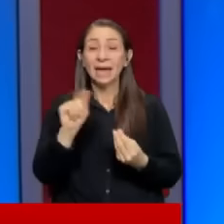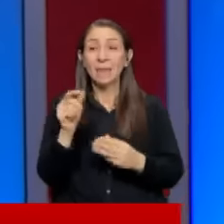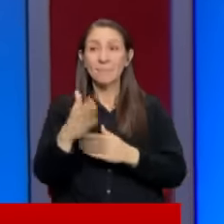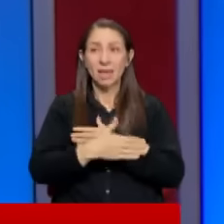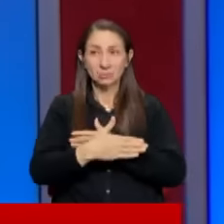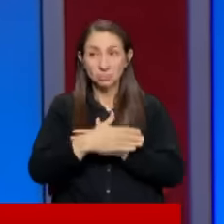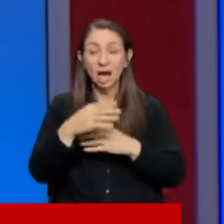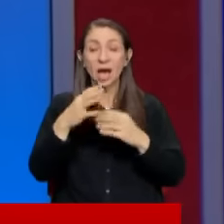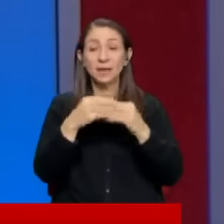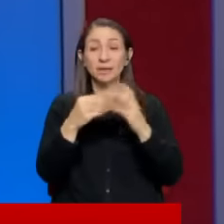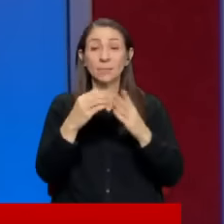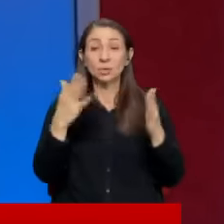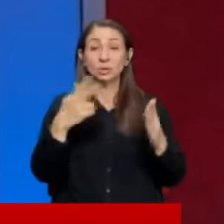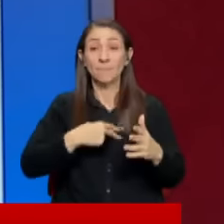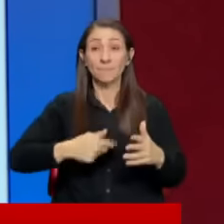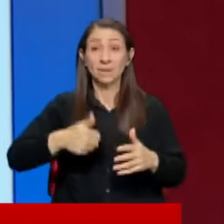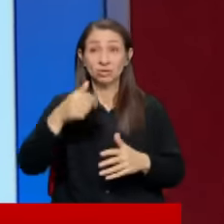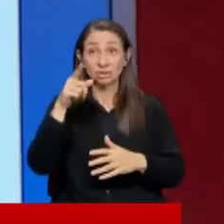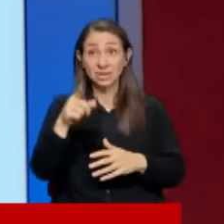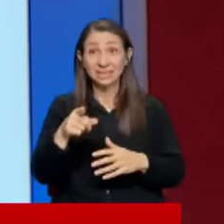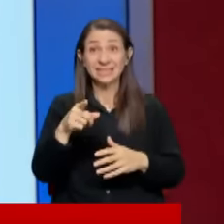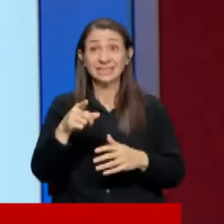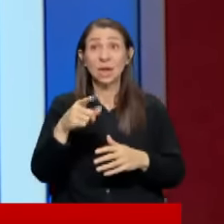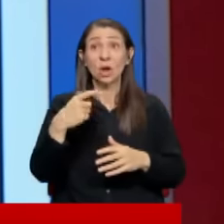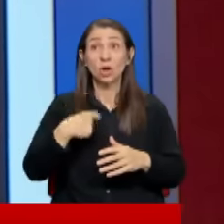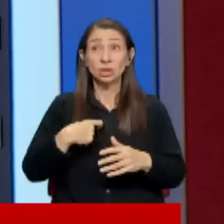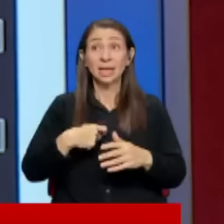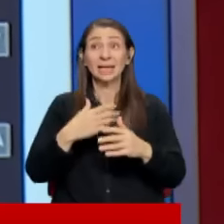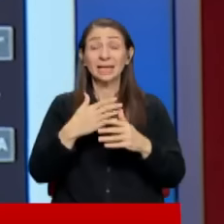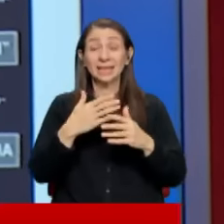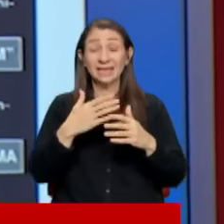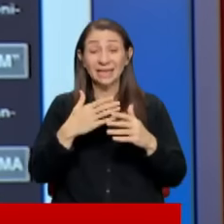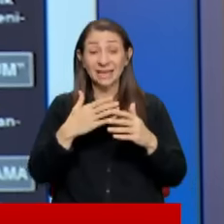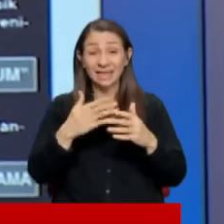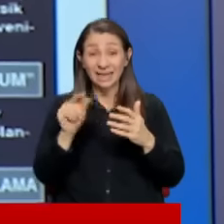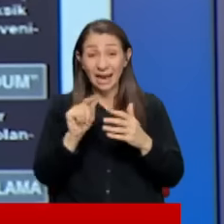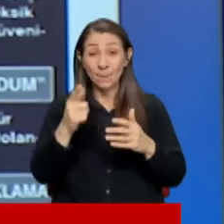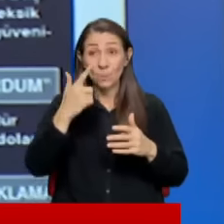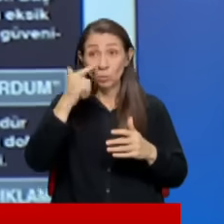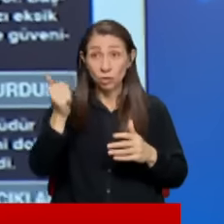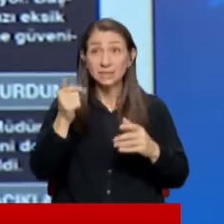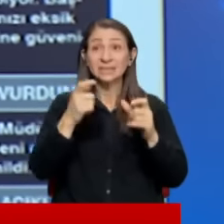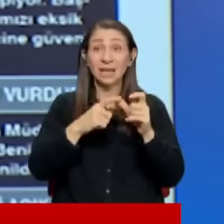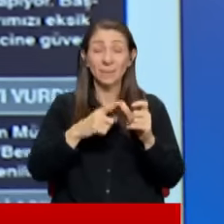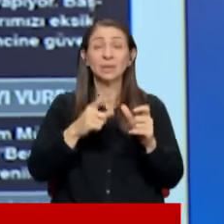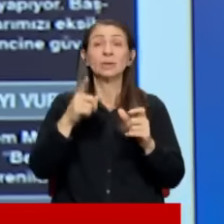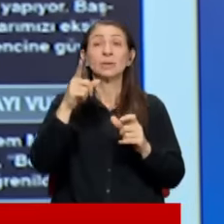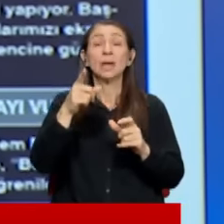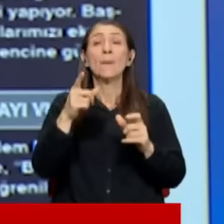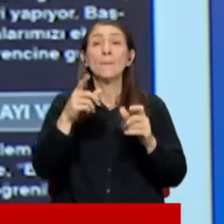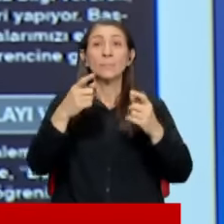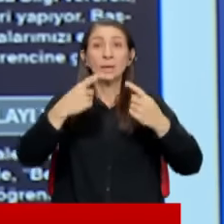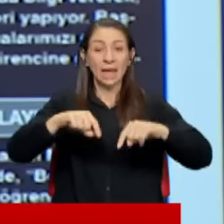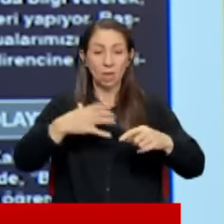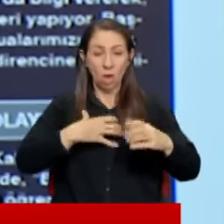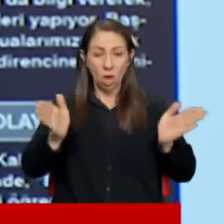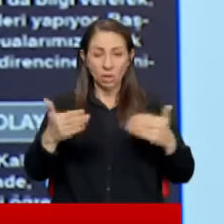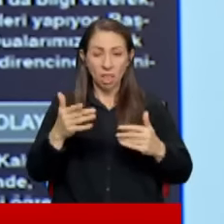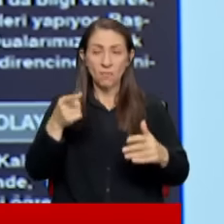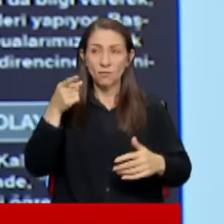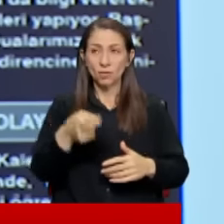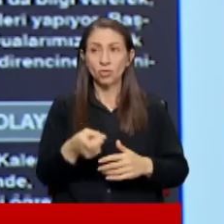vekili Adana Büyükşehir Belediye Başkanı'nın özel kalem müdürü Samet Güdük makam odasında